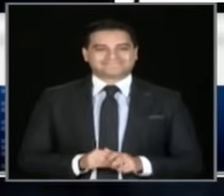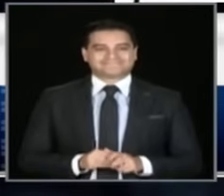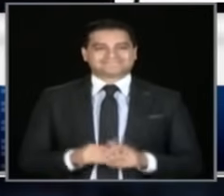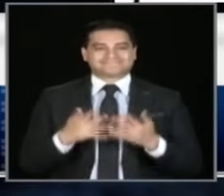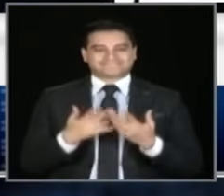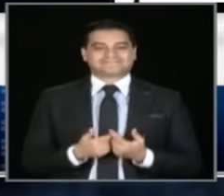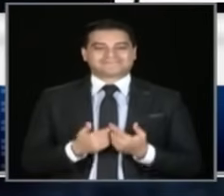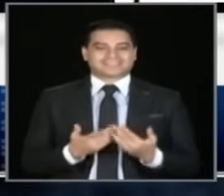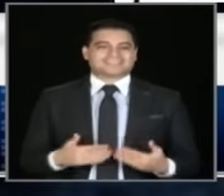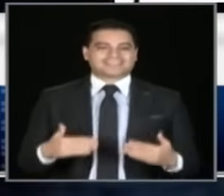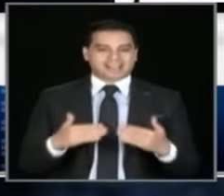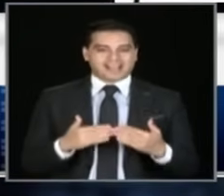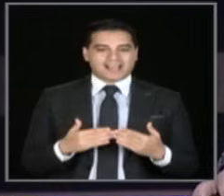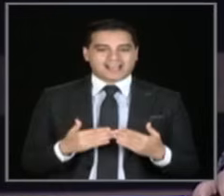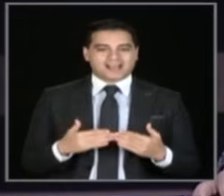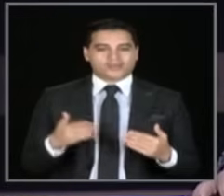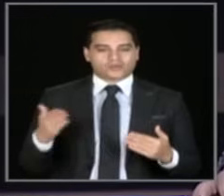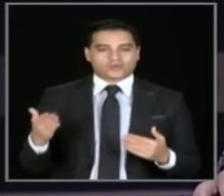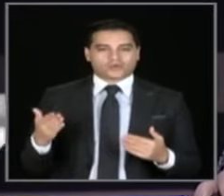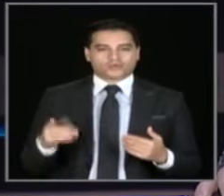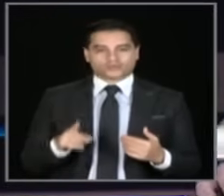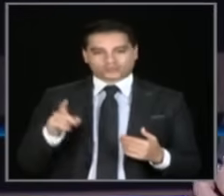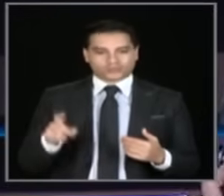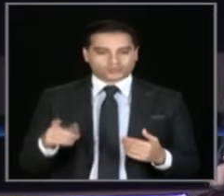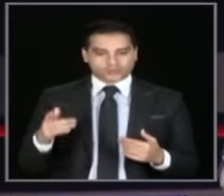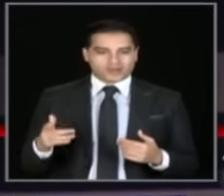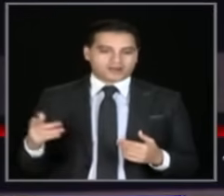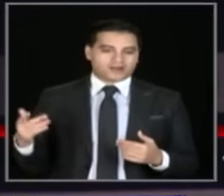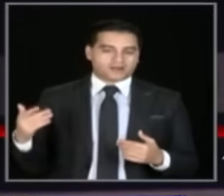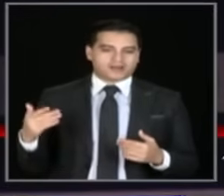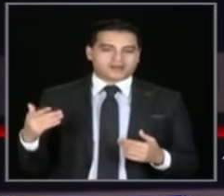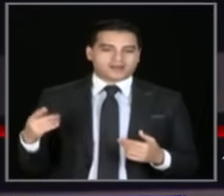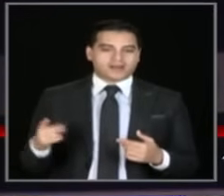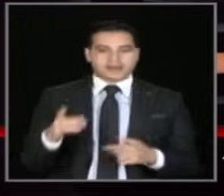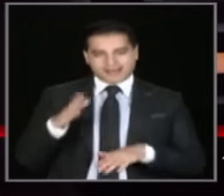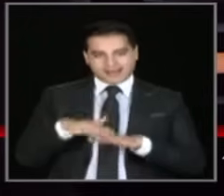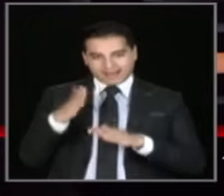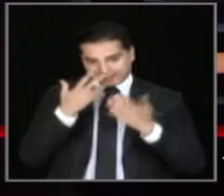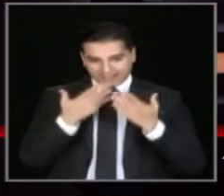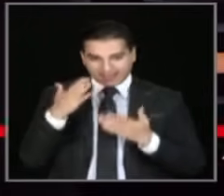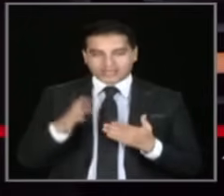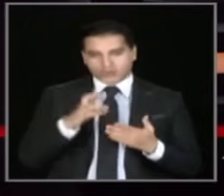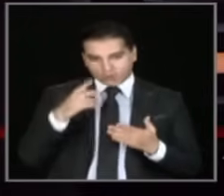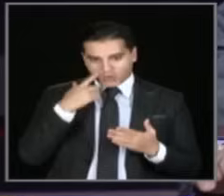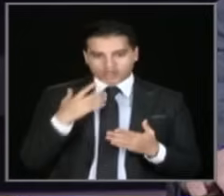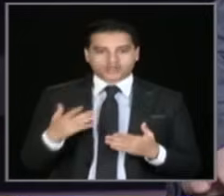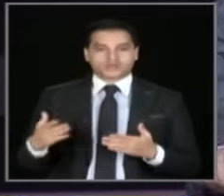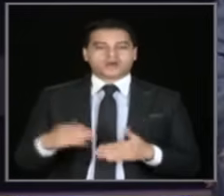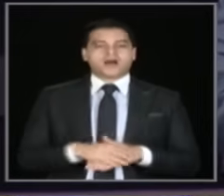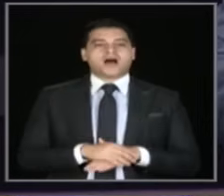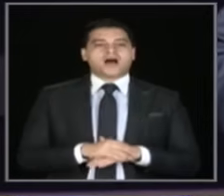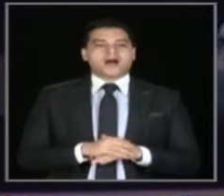النتيجة تعادل، رجعت سؤال الجغرافيا. تايجرز، سؤال في التاريخ.